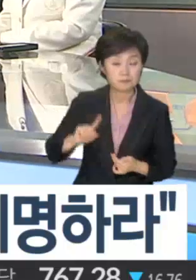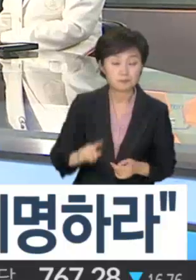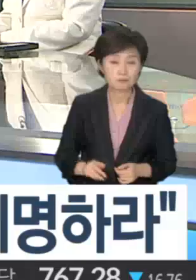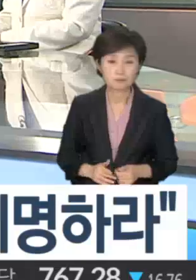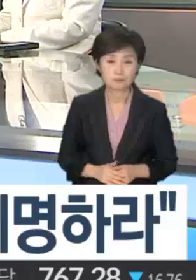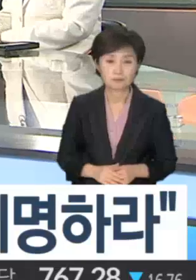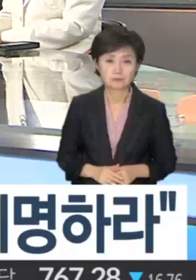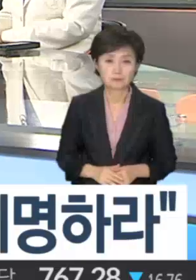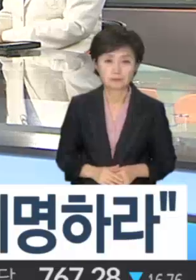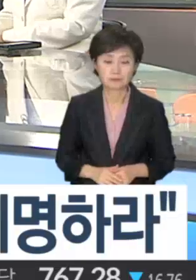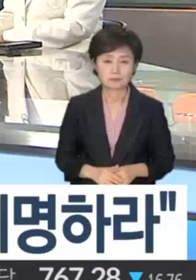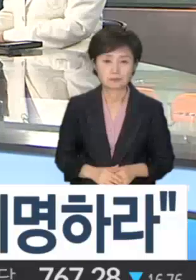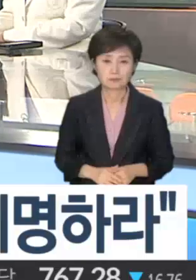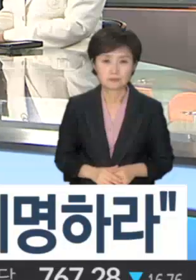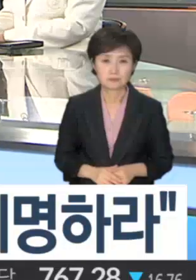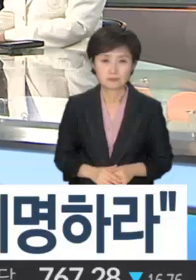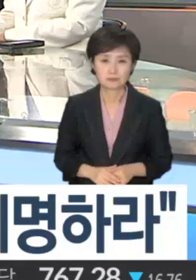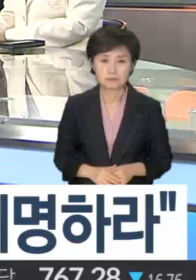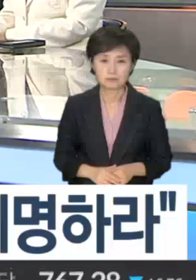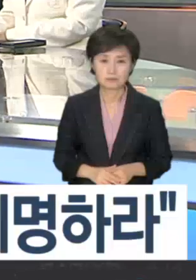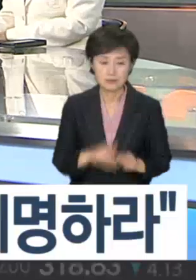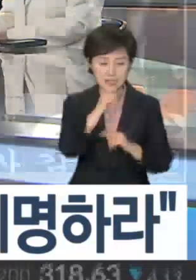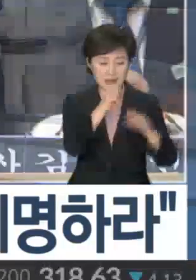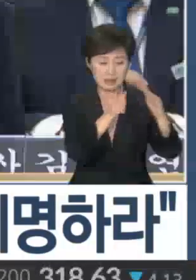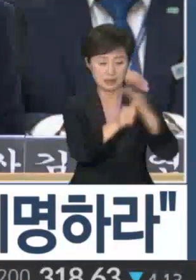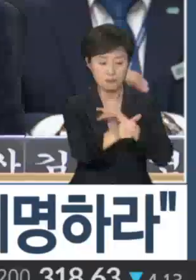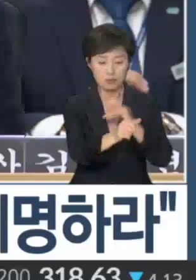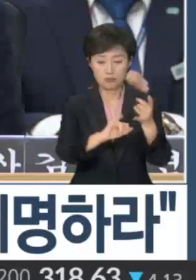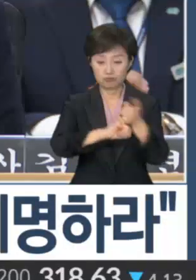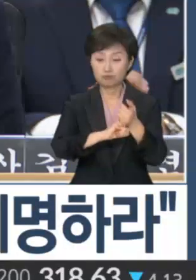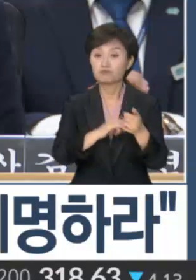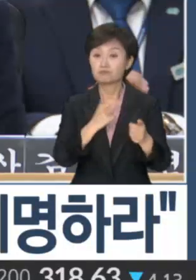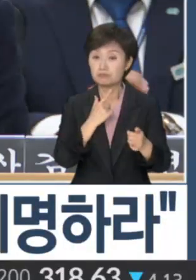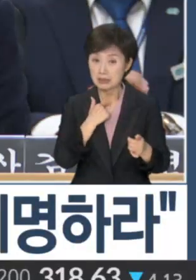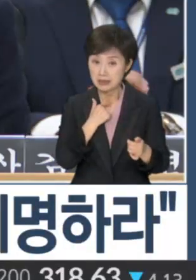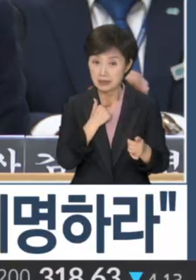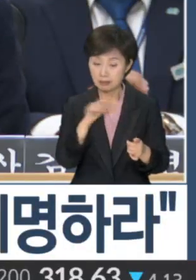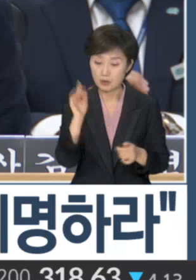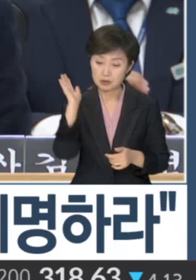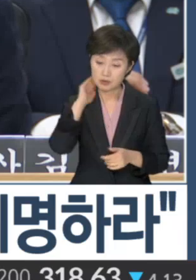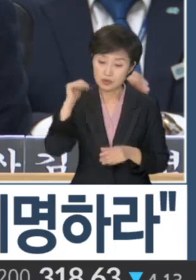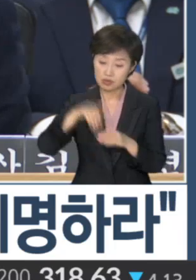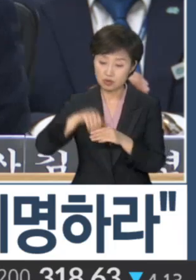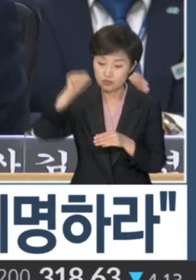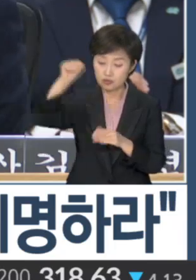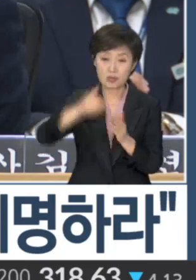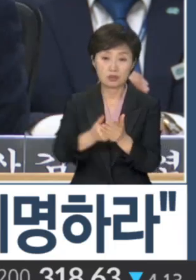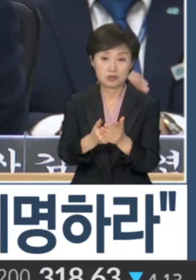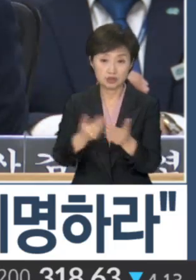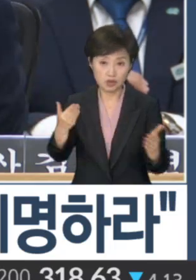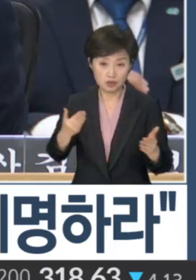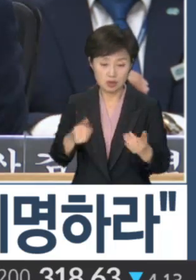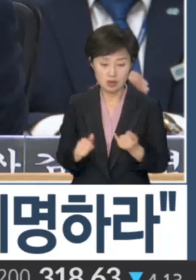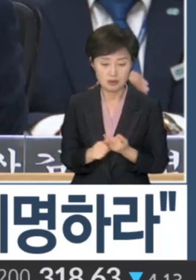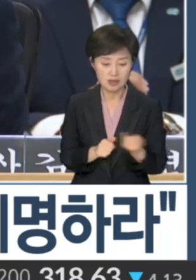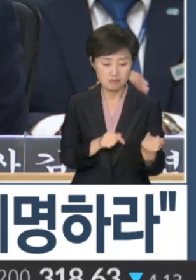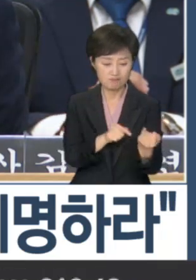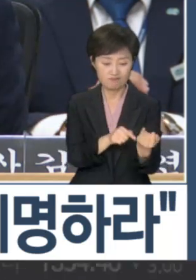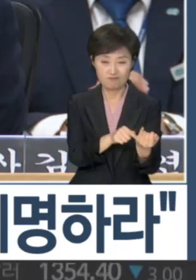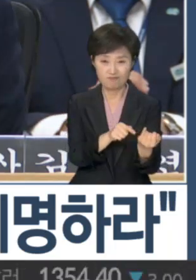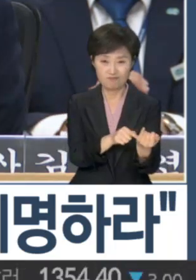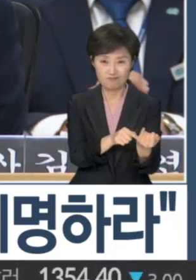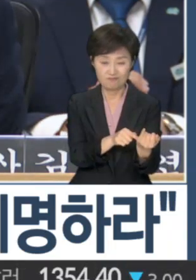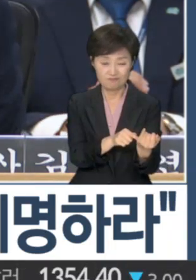사안이라고 생각하십니까? 원칙에 관한 예들이고 이재명 대표가 약속했던 일입니다. 대통령 선거 전에 김혜경 씨가 기자회견을